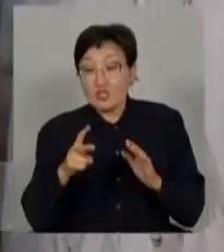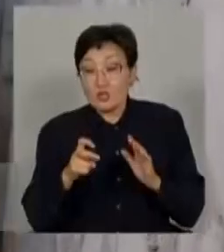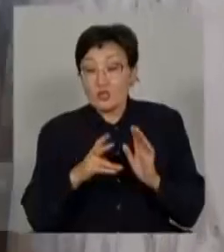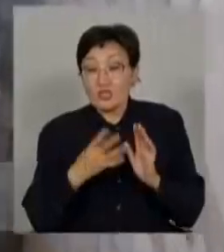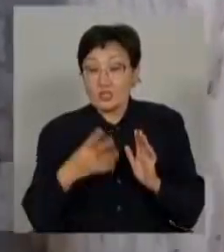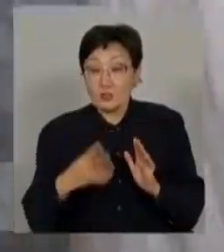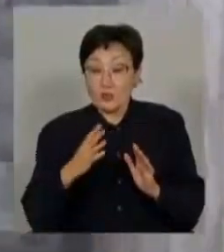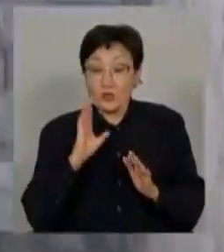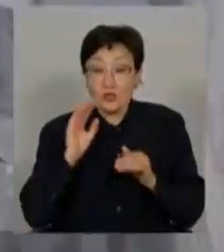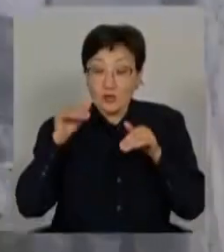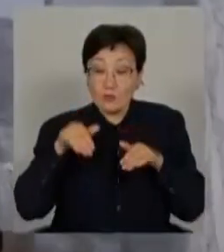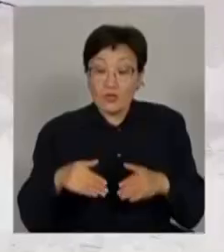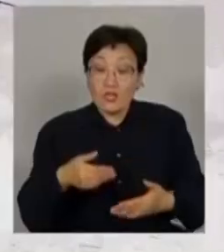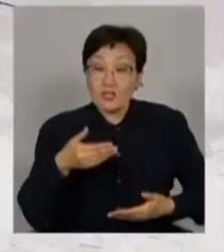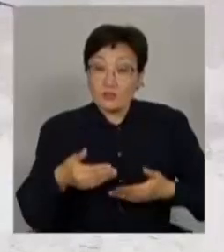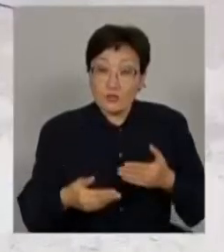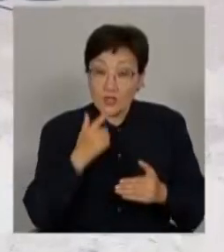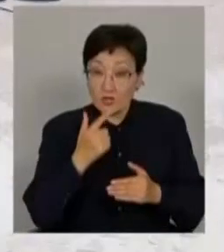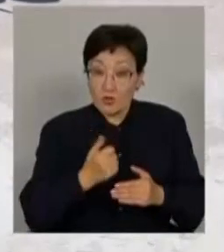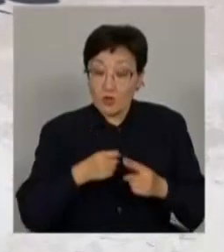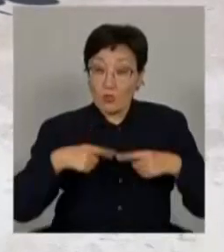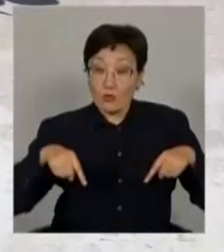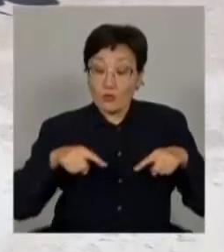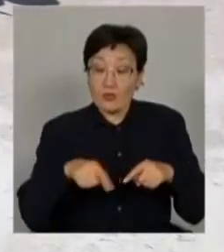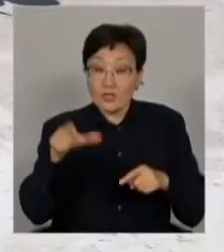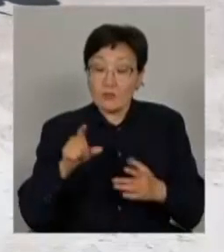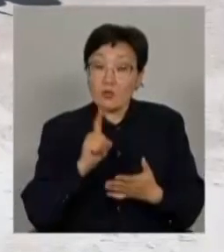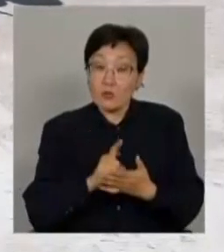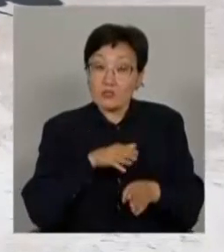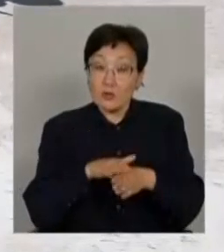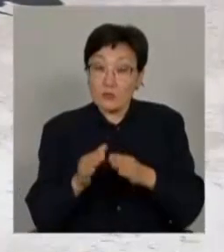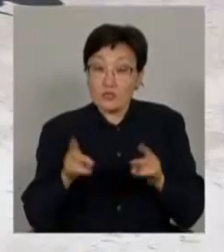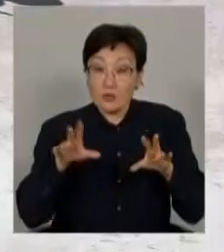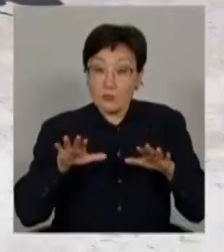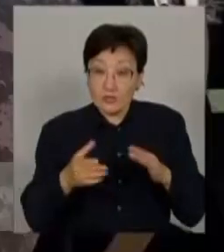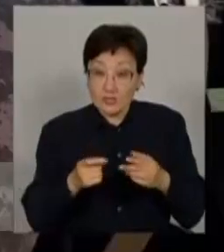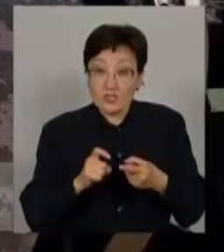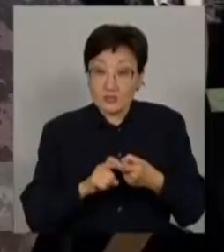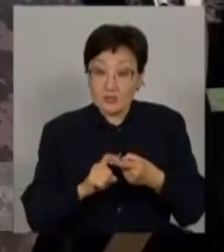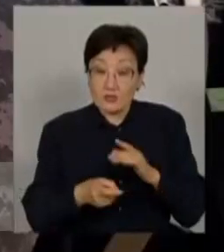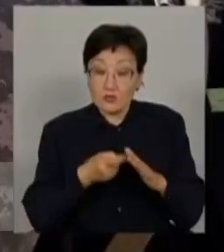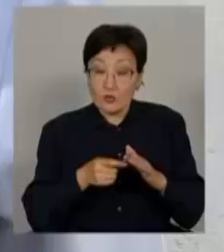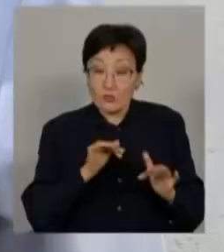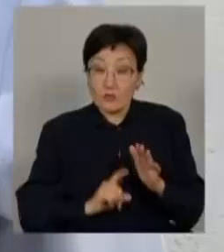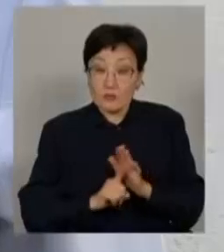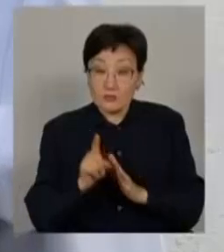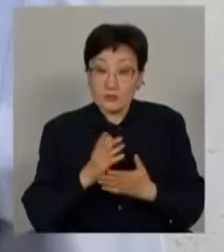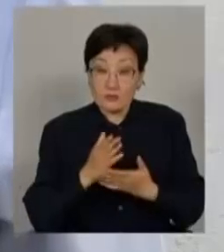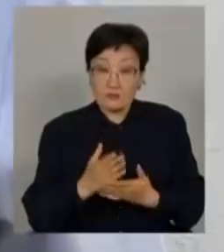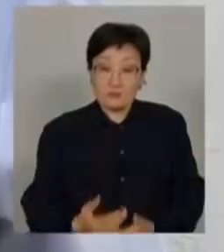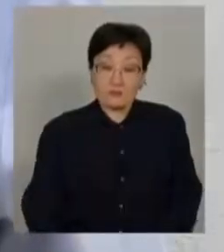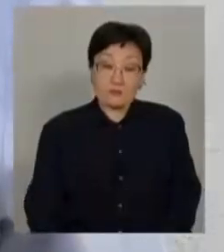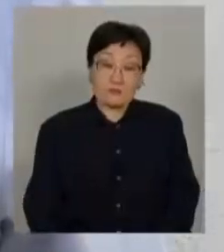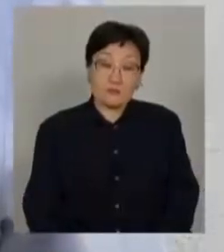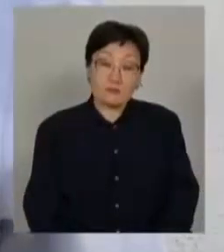744 теңіз жаяу әскери бөлімінде азаматтық борышын атқарған. Қазір оқиғаға қатысты тергеу басталды. На сейчас